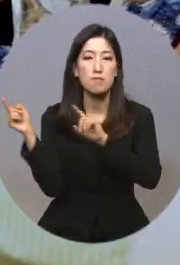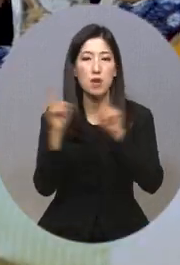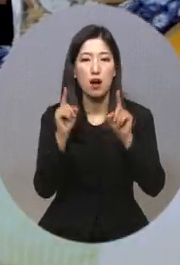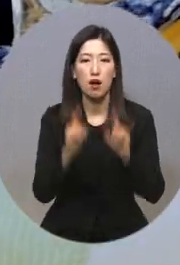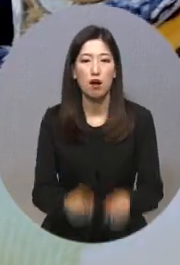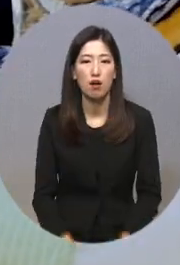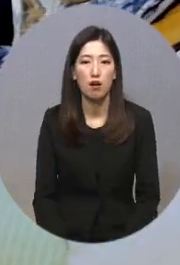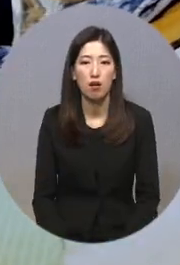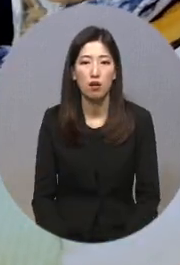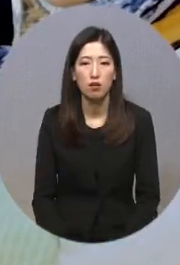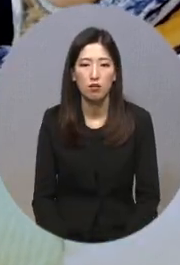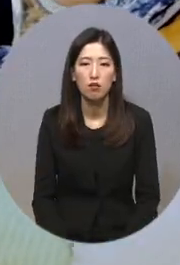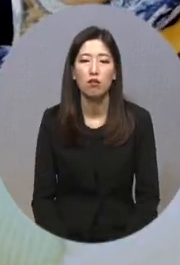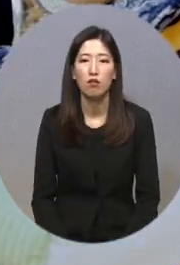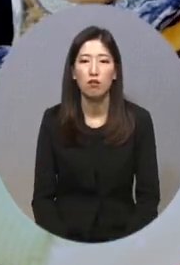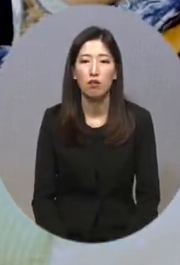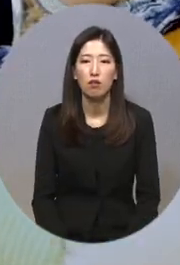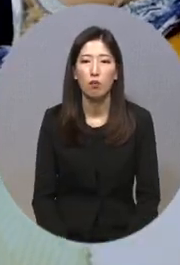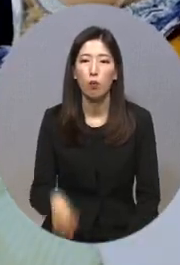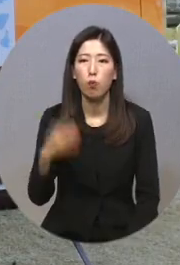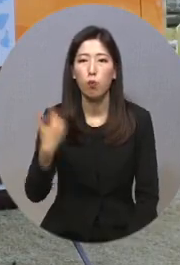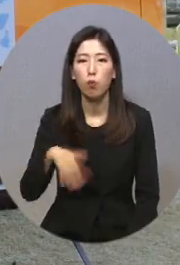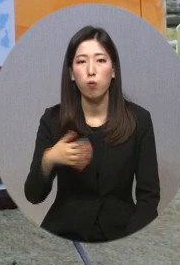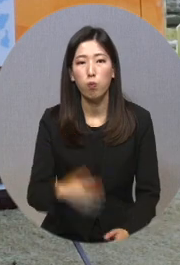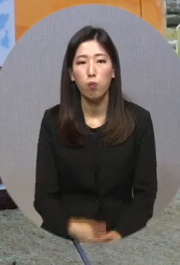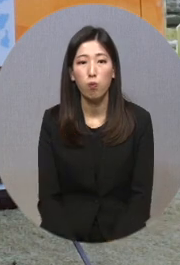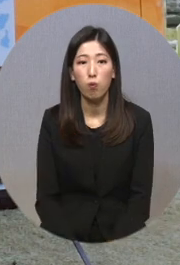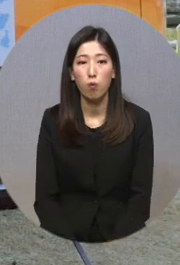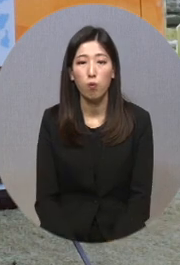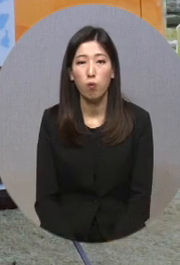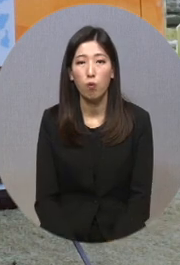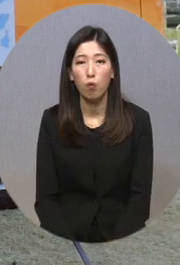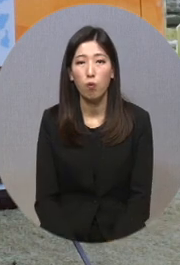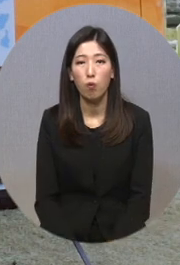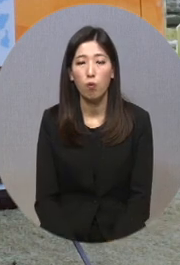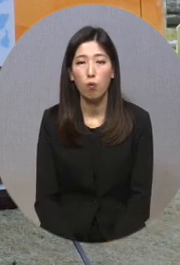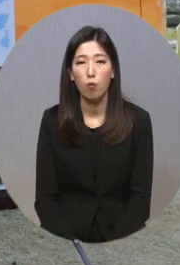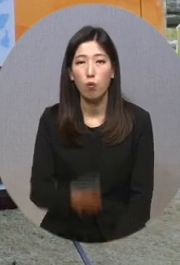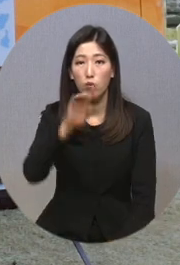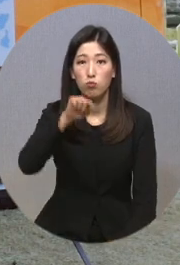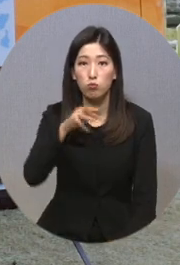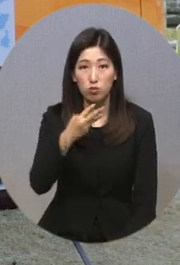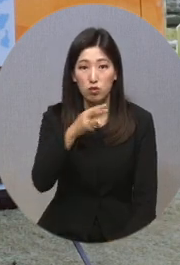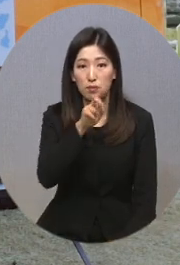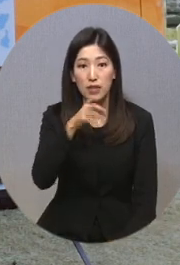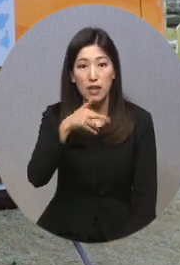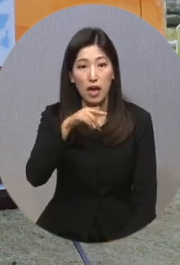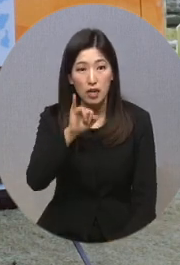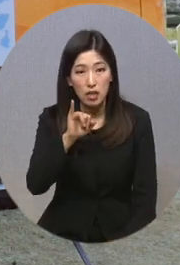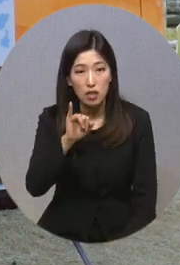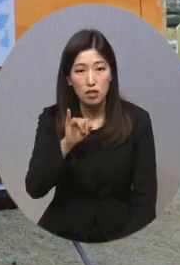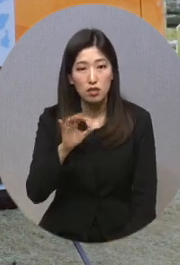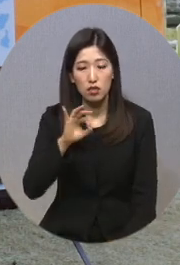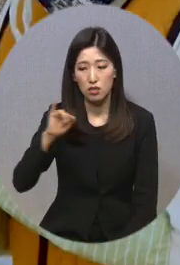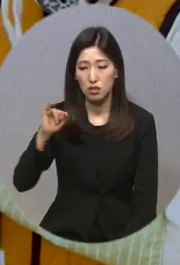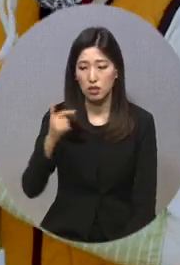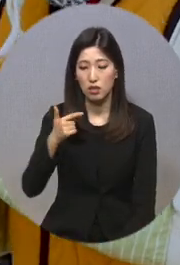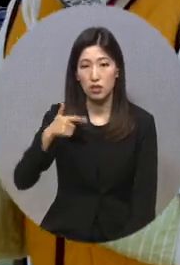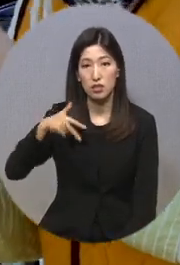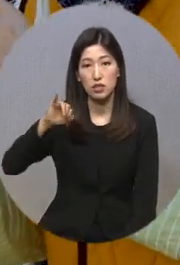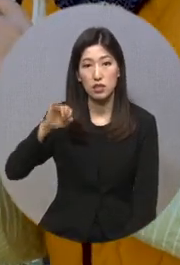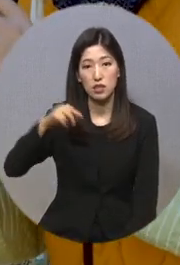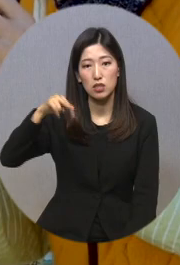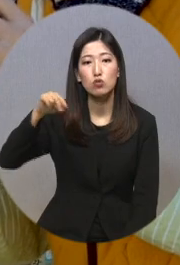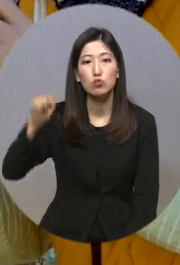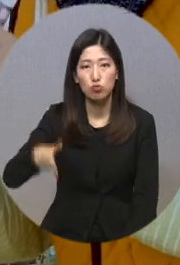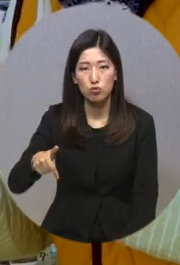불미나리? 인진수. 야. 요 불미나리랑 인진수는 많이들 아실 거예요. 네. 인진수는 좋잖아요. 여자분들